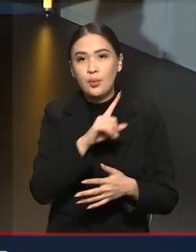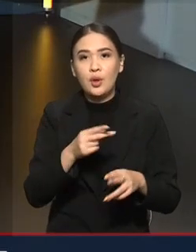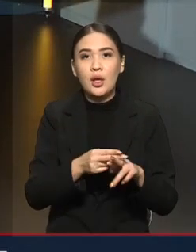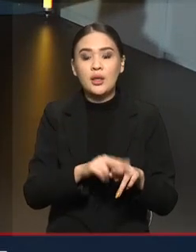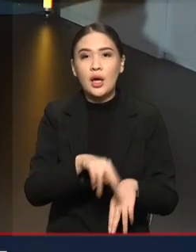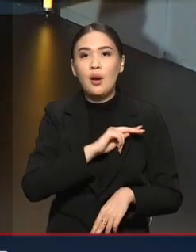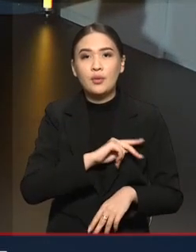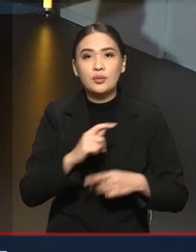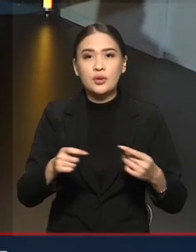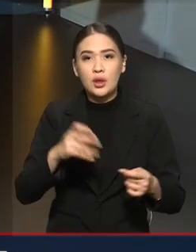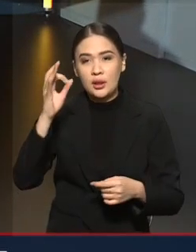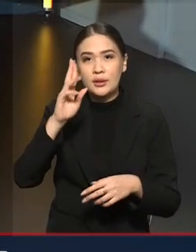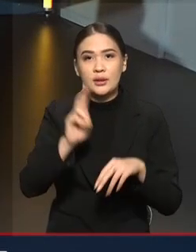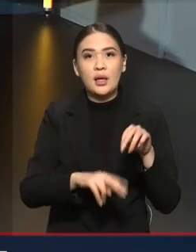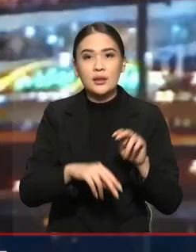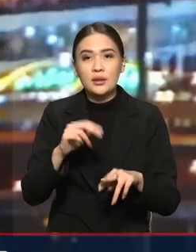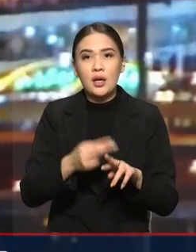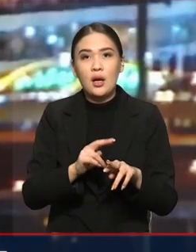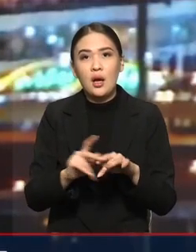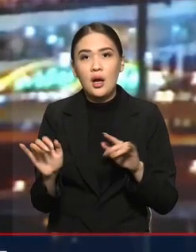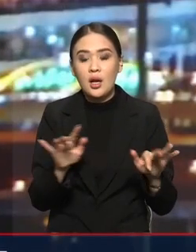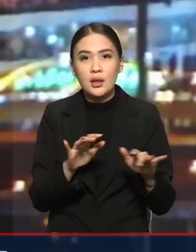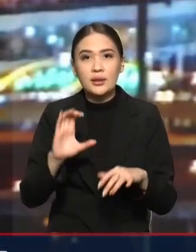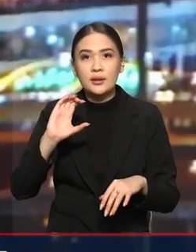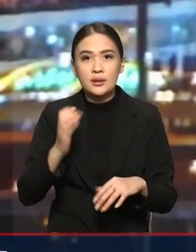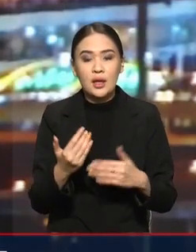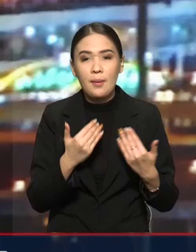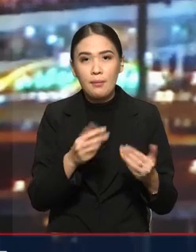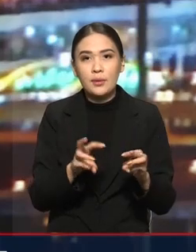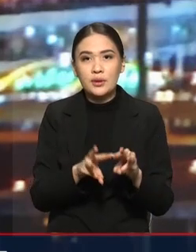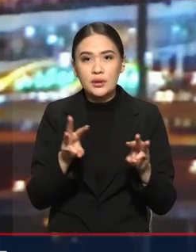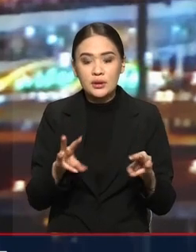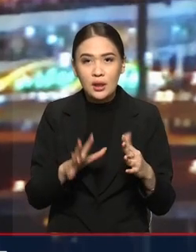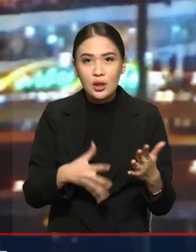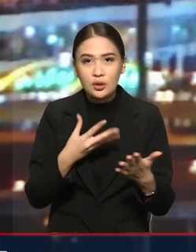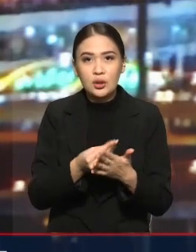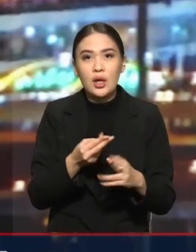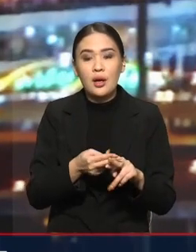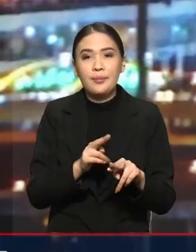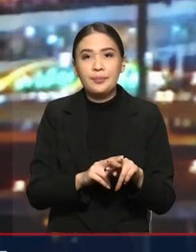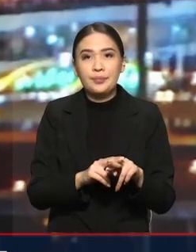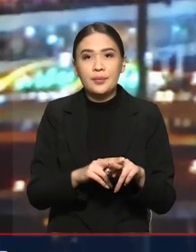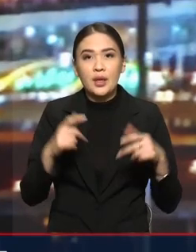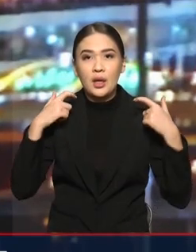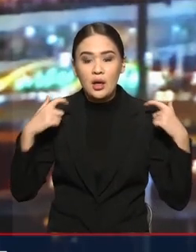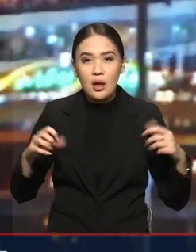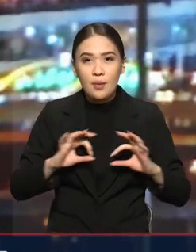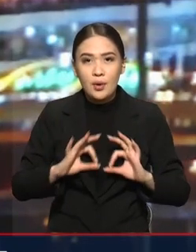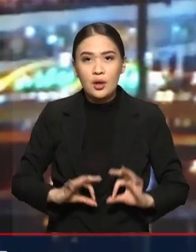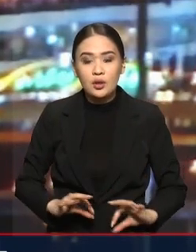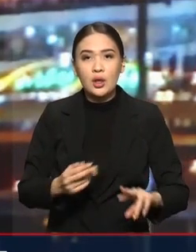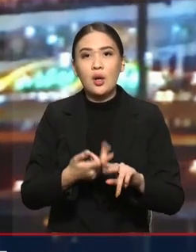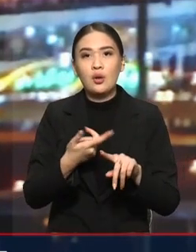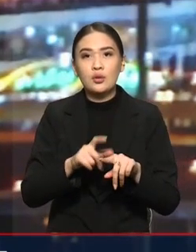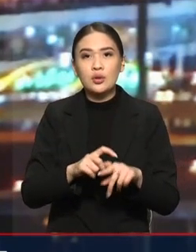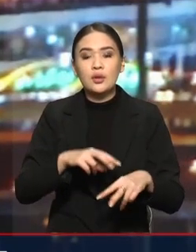Министерства промышленности и строительства Коллеги с Министерства Юстиции наши Коллеги с Генеральной прокуратуры были очень сильно